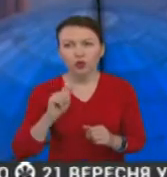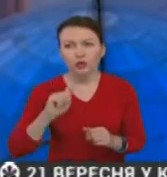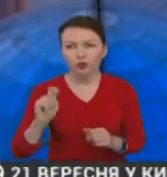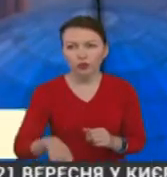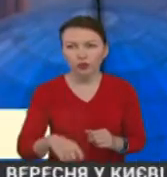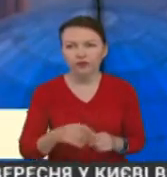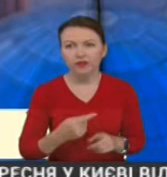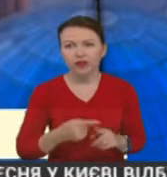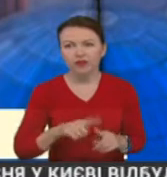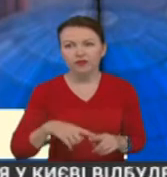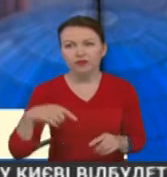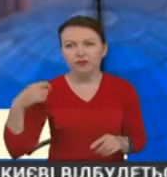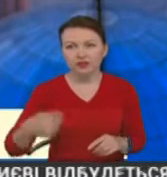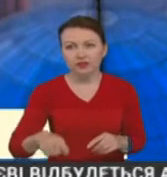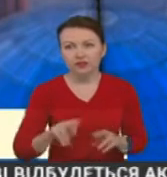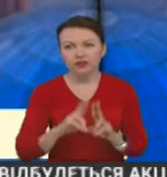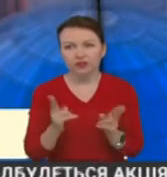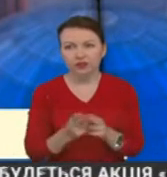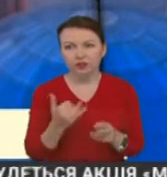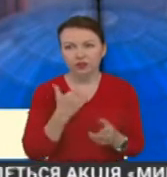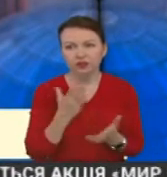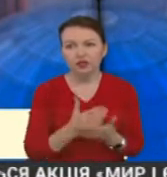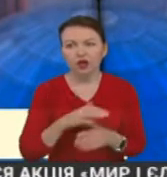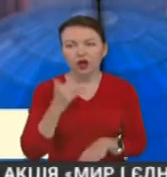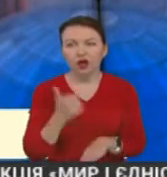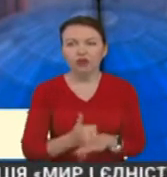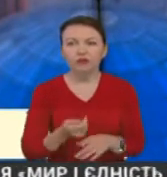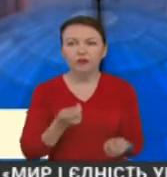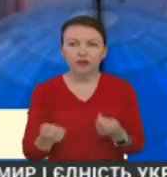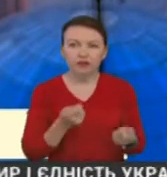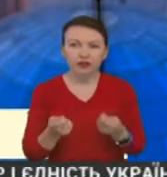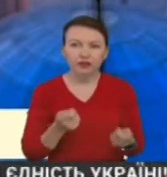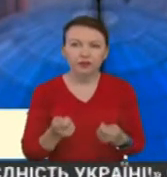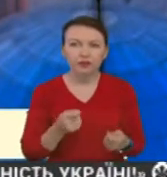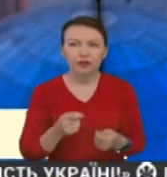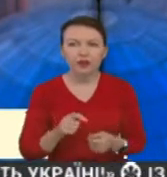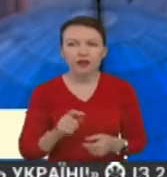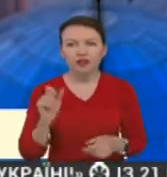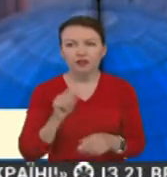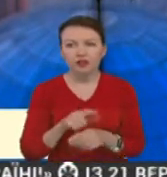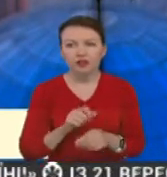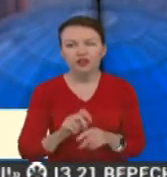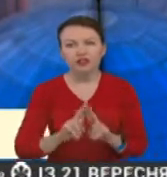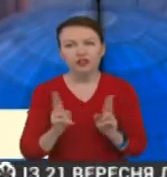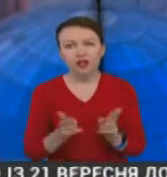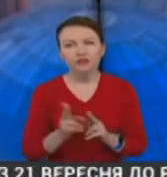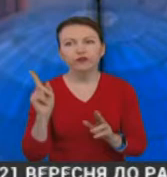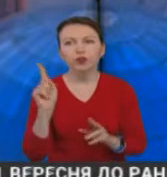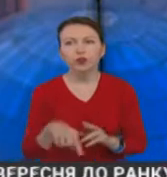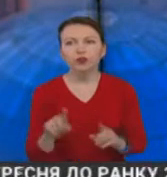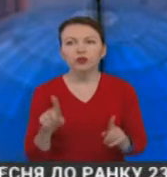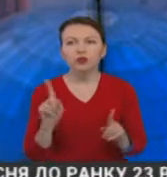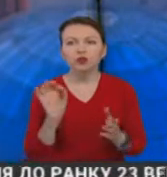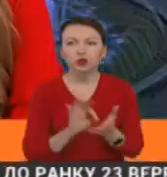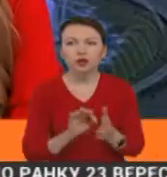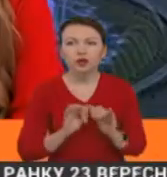він президент федерації, у нас ще є голова правління Олексій Лялюшко. І, власне, задача федерації полягає в тому, щоб